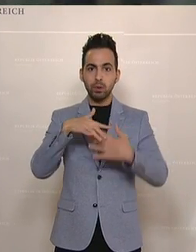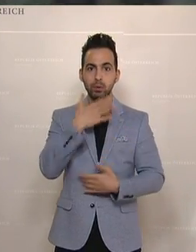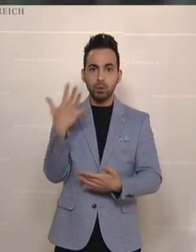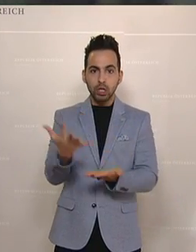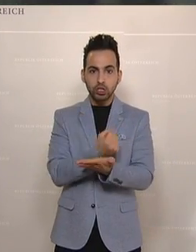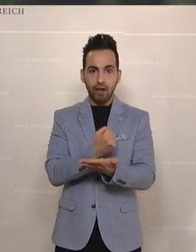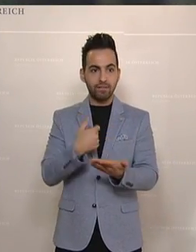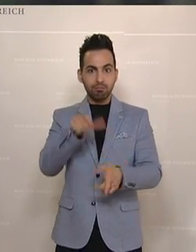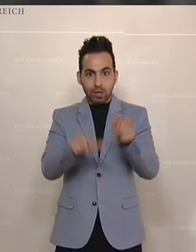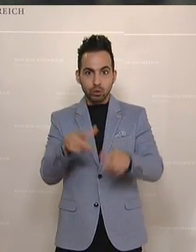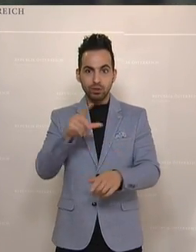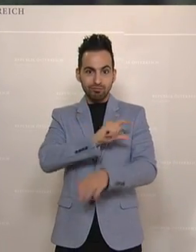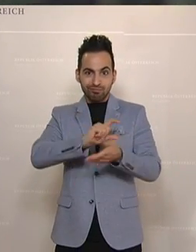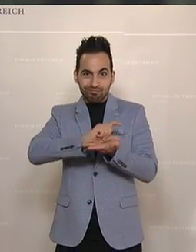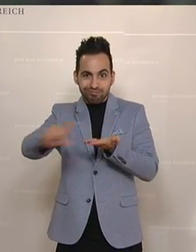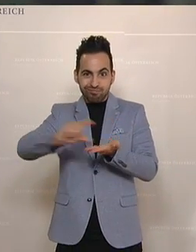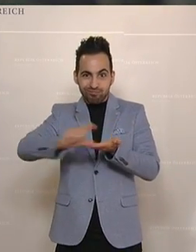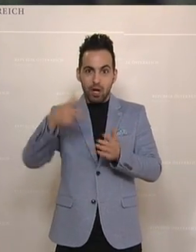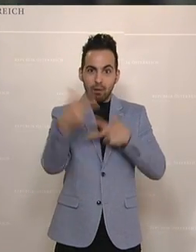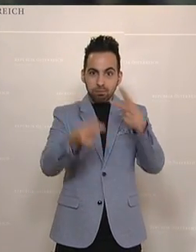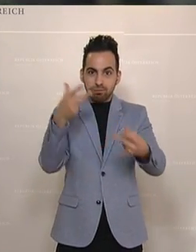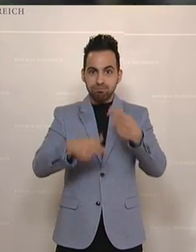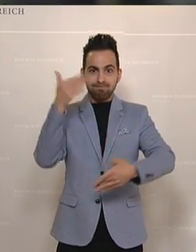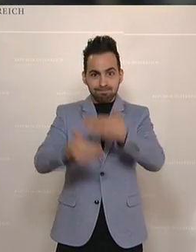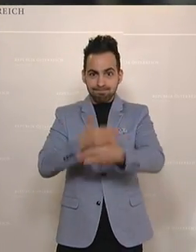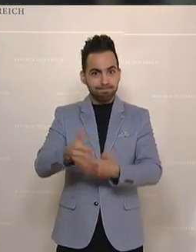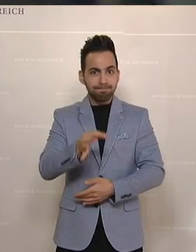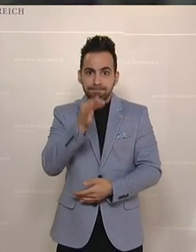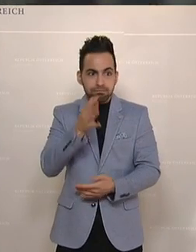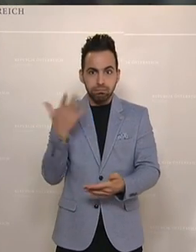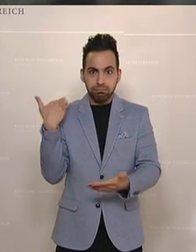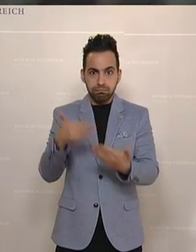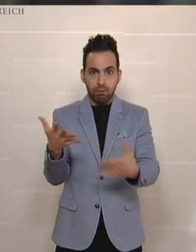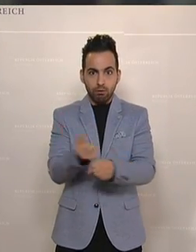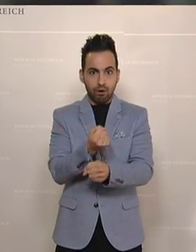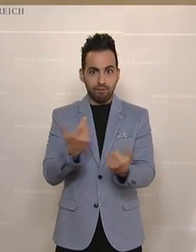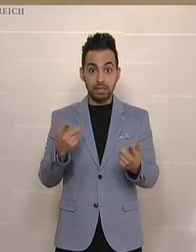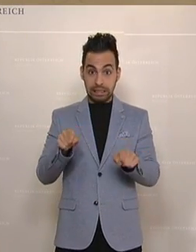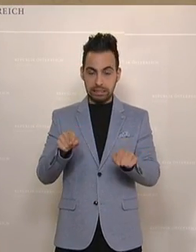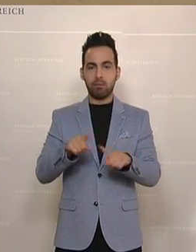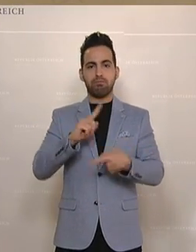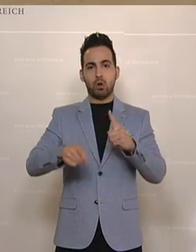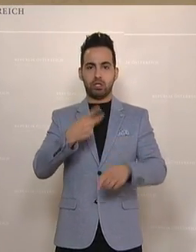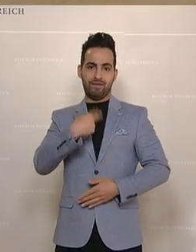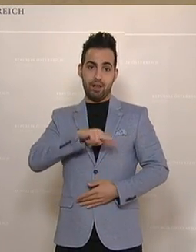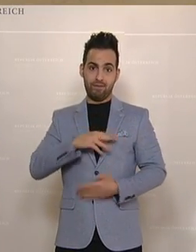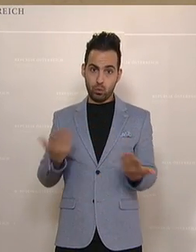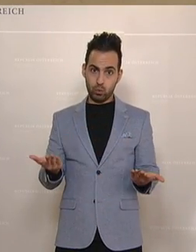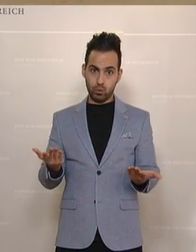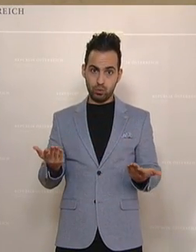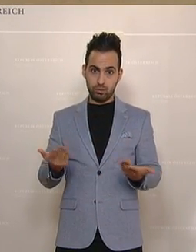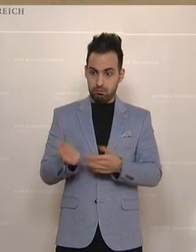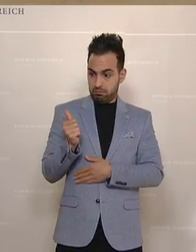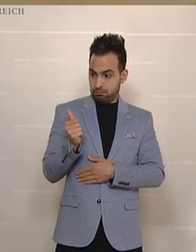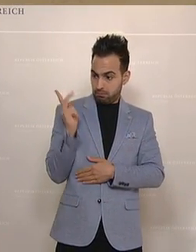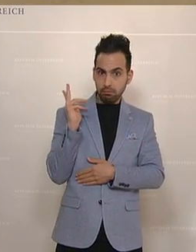die Verabreichung dieser Impfstoffe auch raschestmöglich zu bewerkstelligen. Und das ist eine politische Verantwortung, die jetzt in den letzten